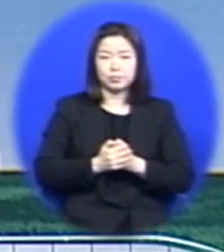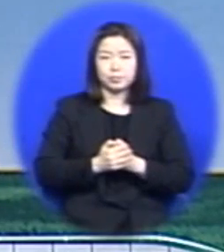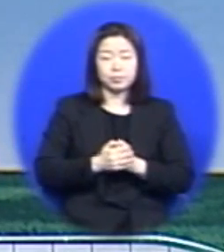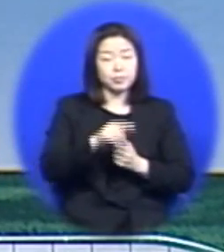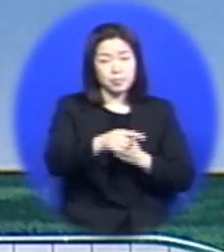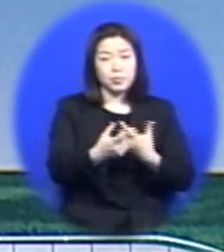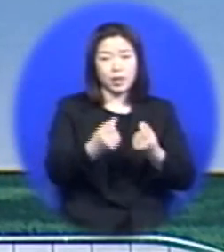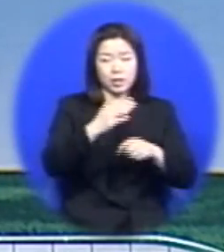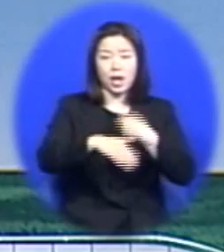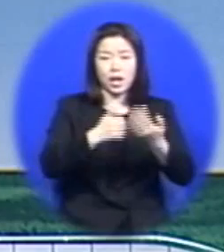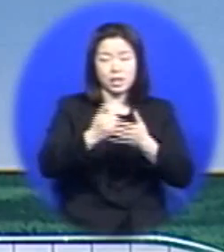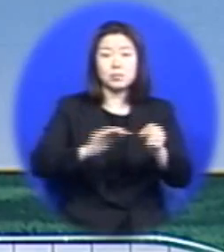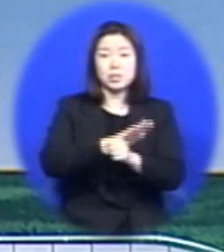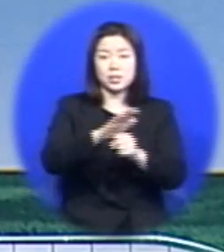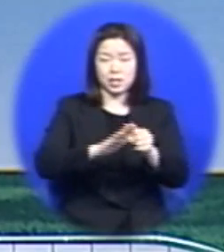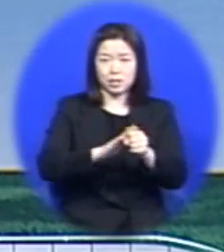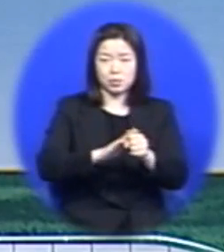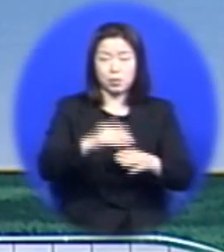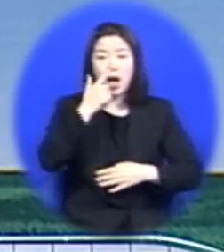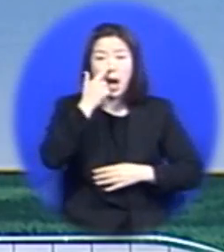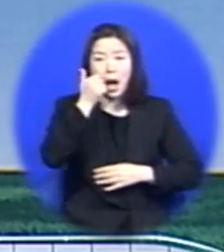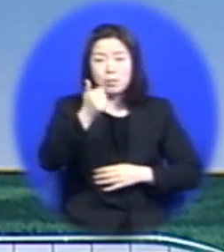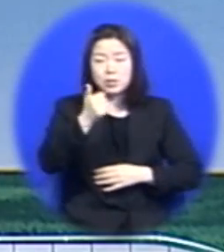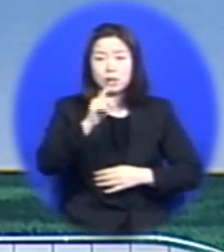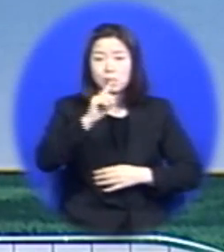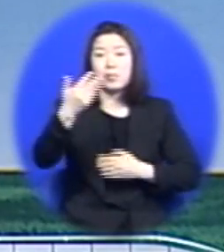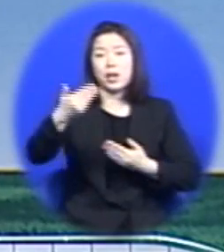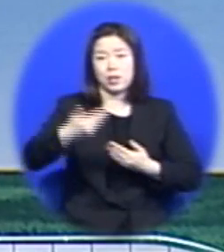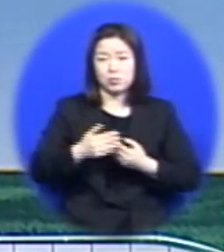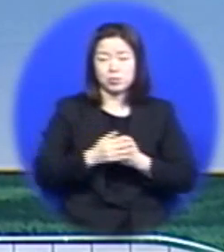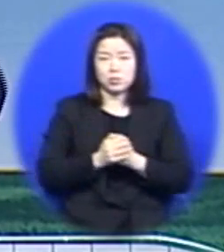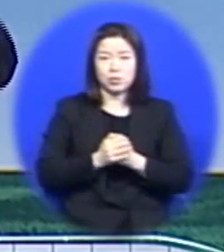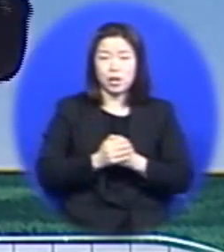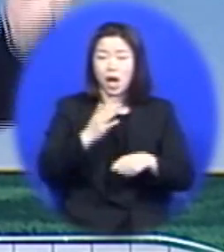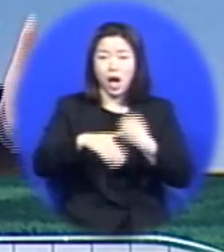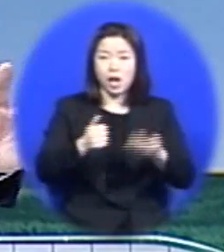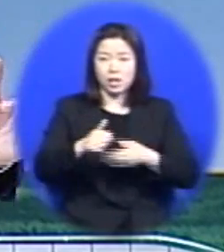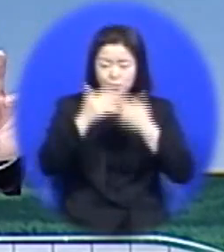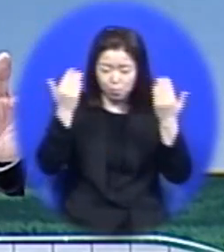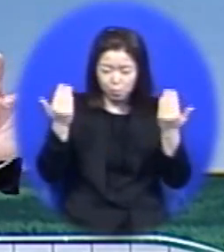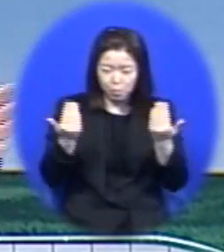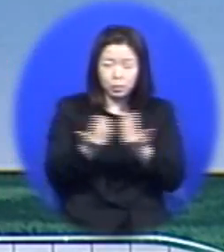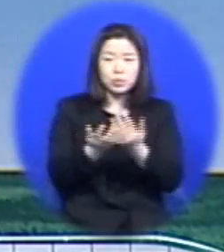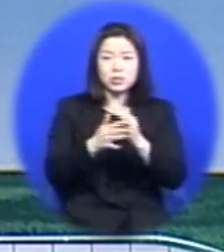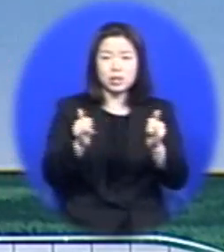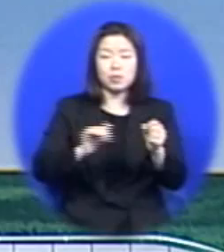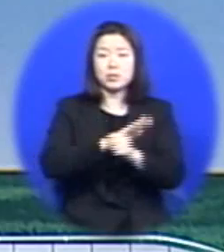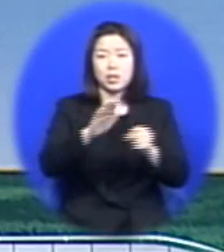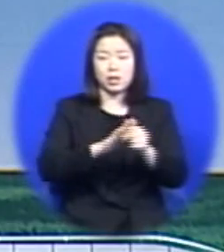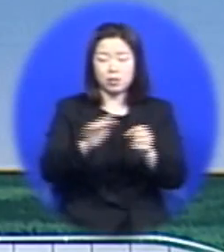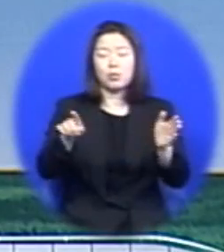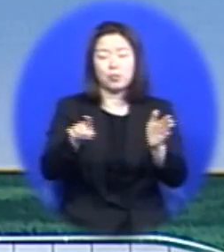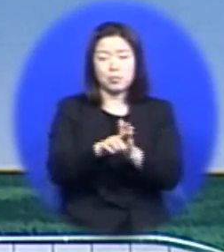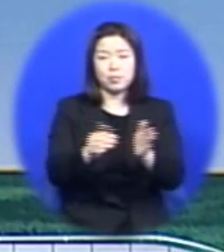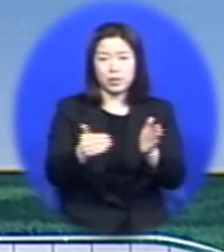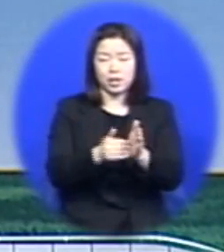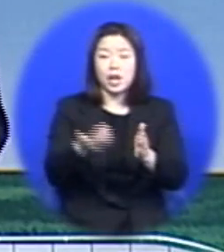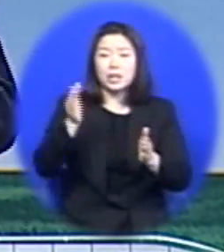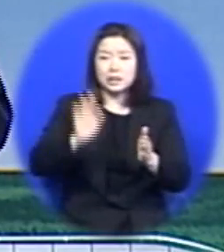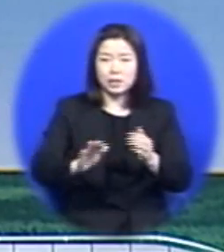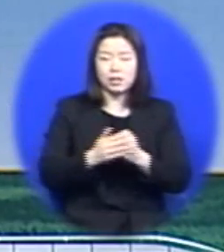그렇게 하나님은 사랑이시라고 아버지가 이야기를 했어요. 하나님은 모든 사람 사랑하실 거라고 하는 것은 믿었어요.